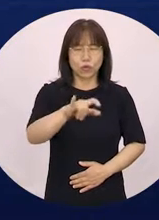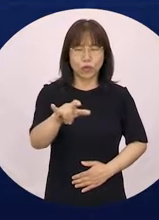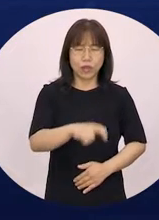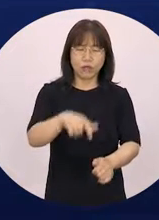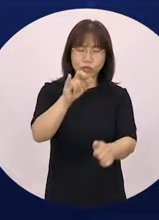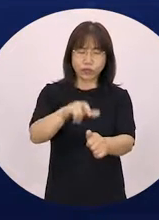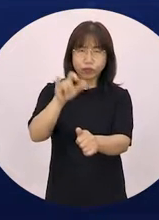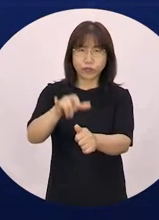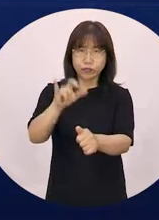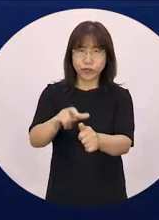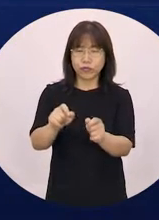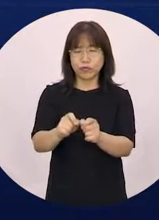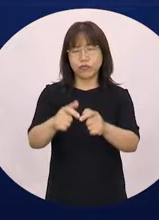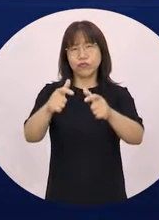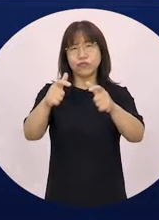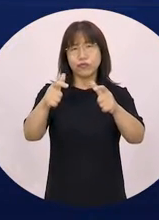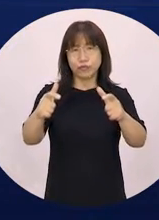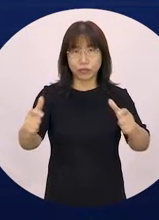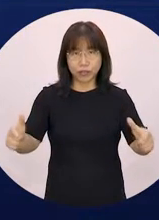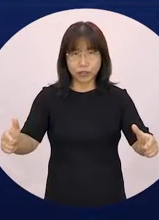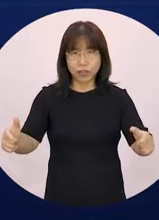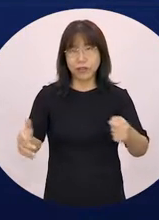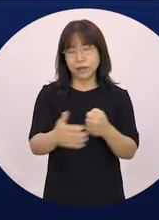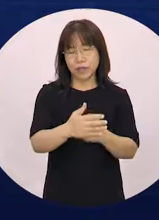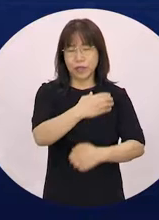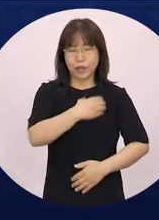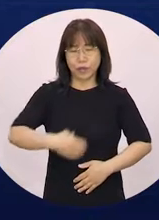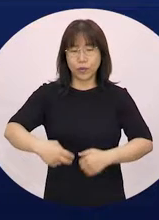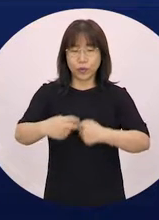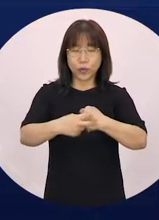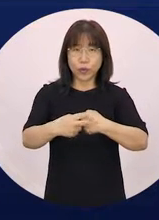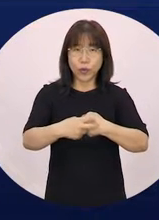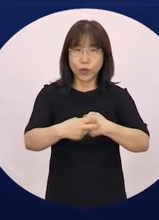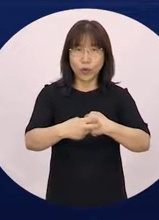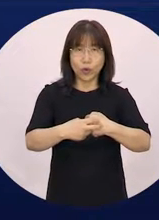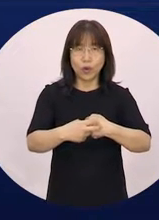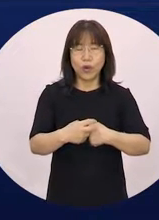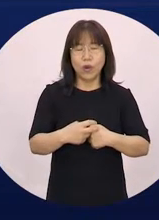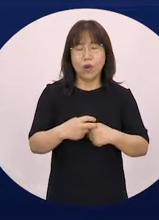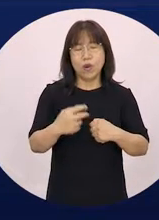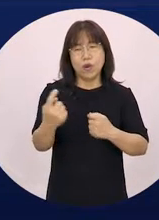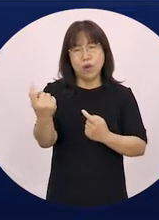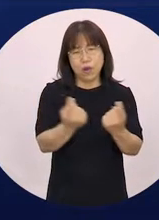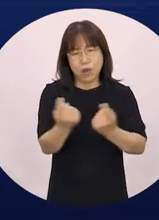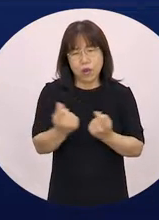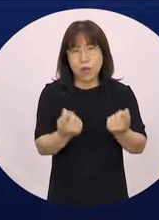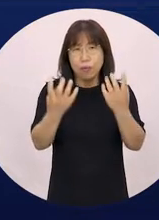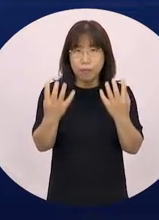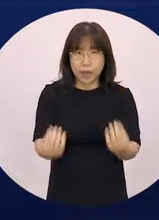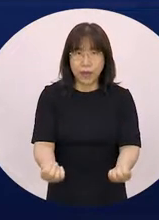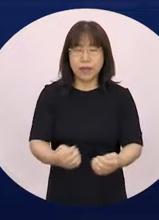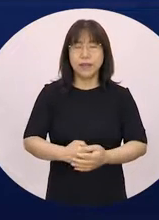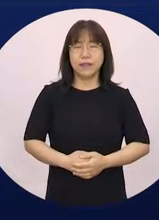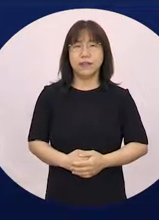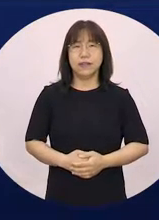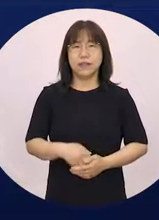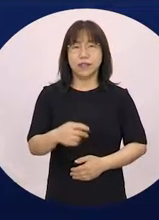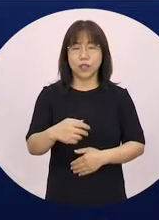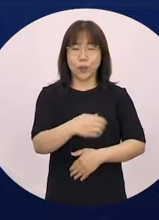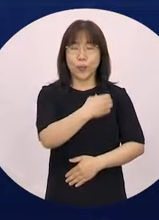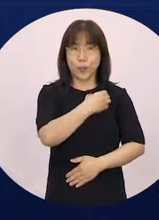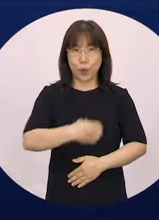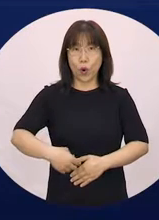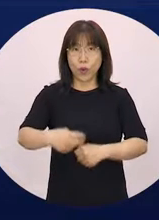최근 코로나19 확진자가 늘어나면서 강서구 보건소 선별진료소를 찾는 구민들이 많아지고 있습니다. 이에